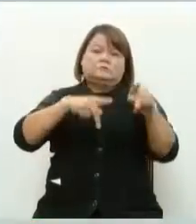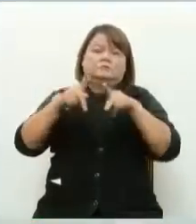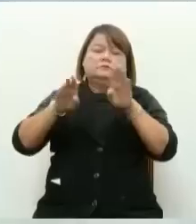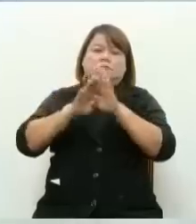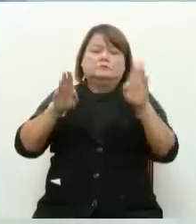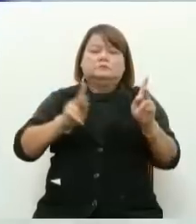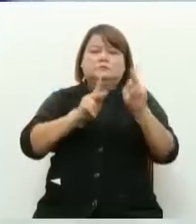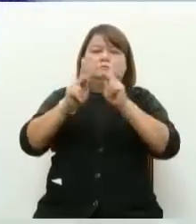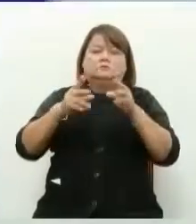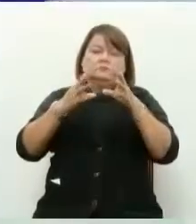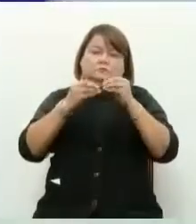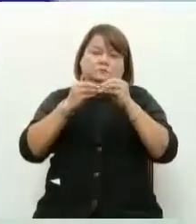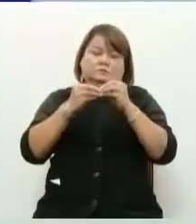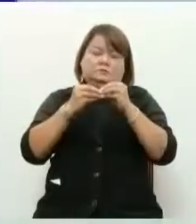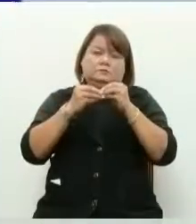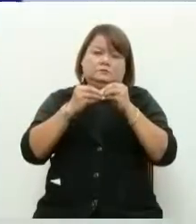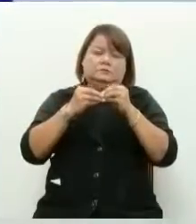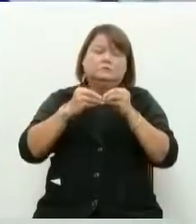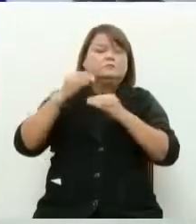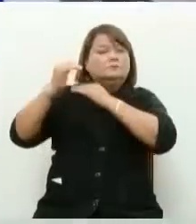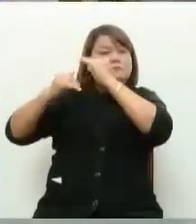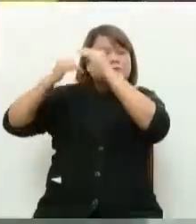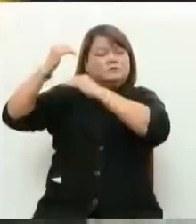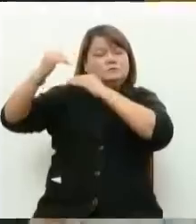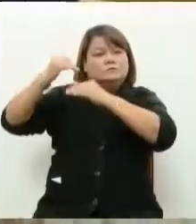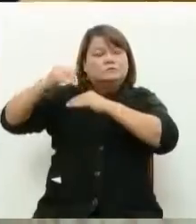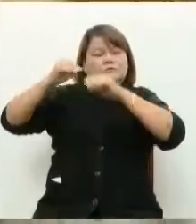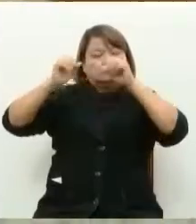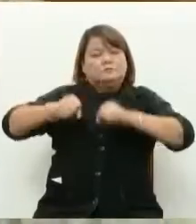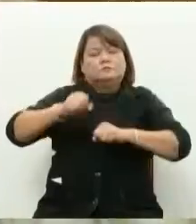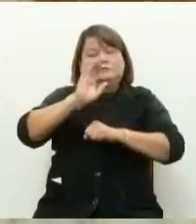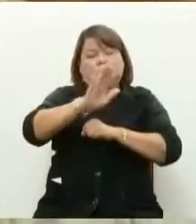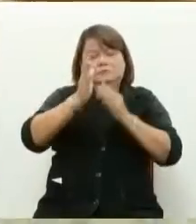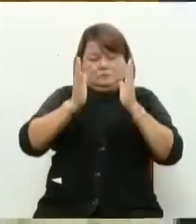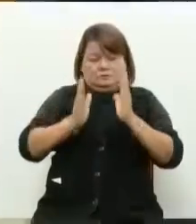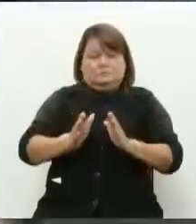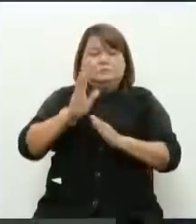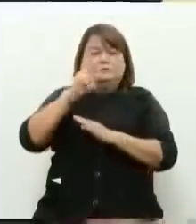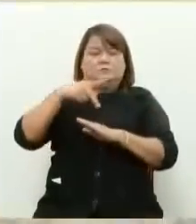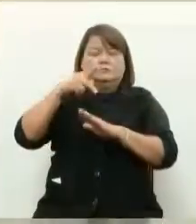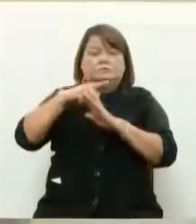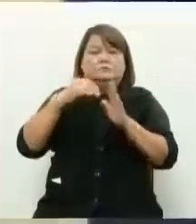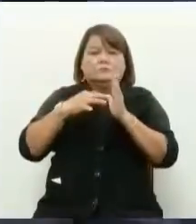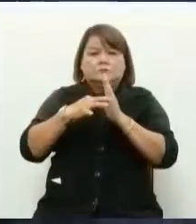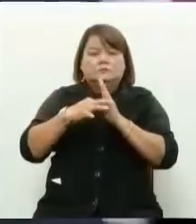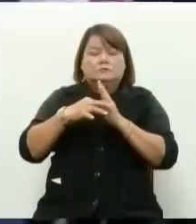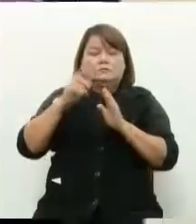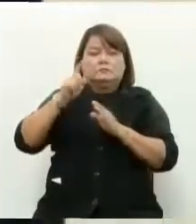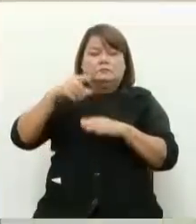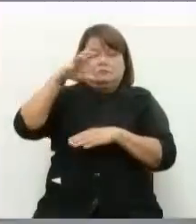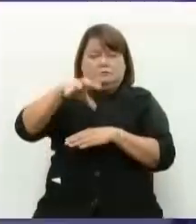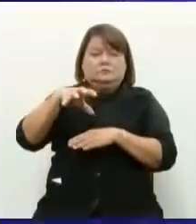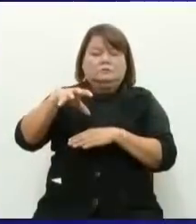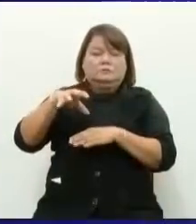รรมการประชุมสัมมนาการพัฒนาศักยภาพบุคลากรในสำนักงานเขตพื้นที่การศึกษาให้เป็นองค์กรดิ